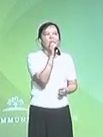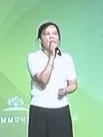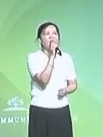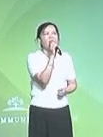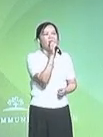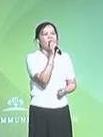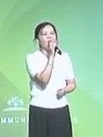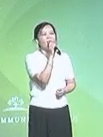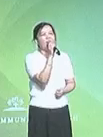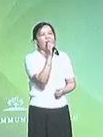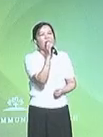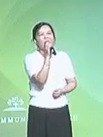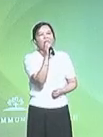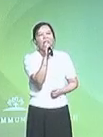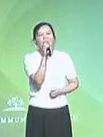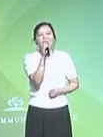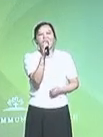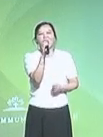보혈